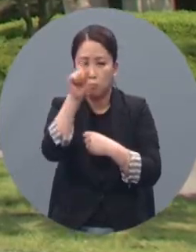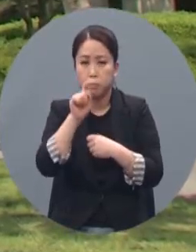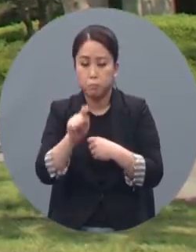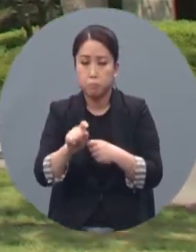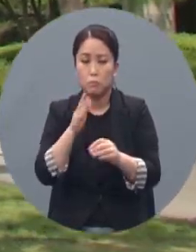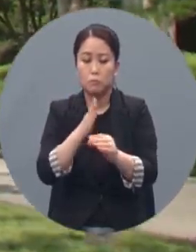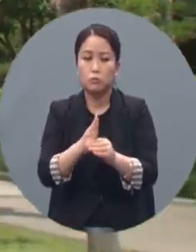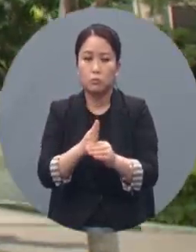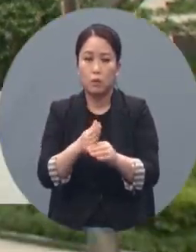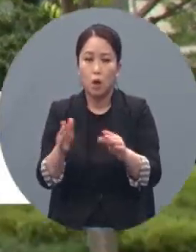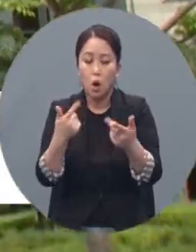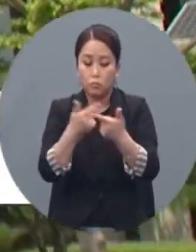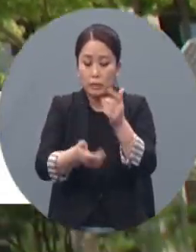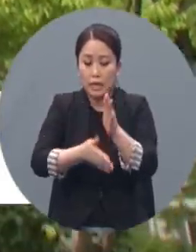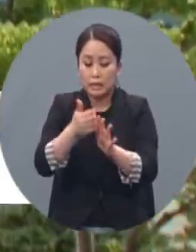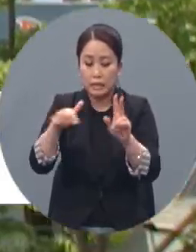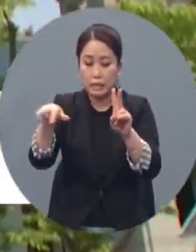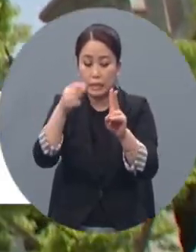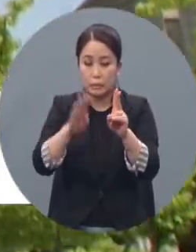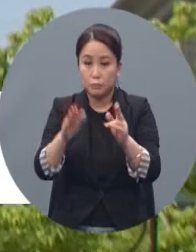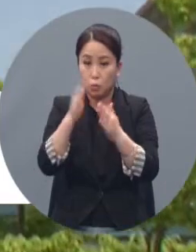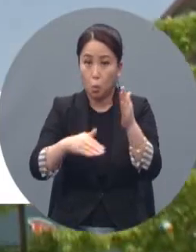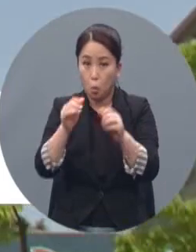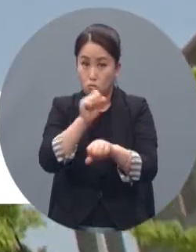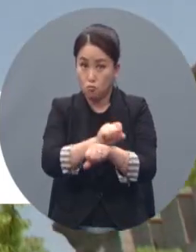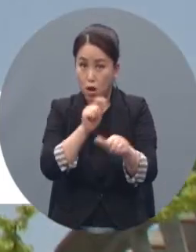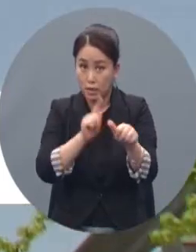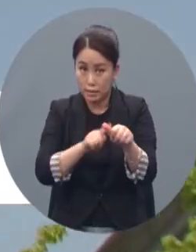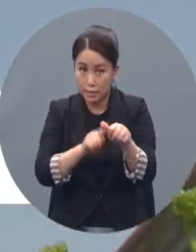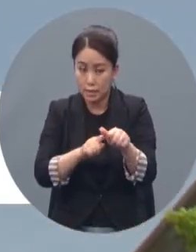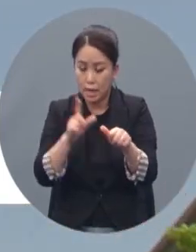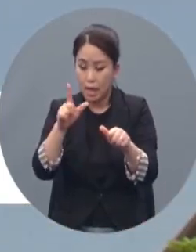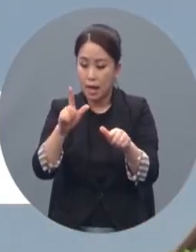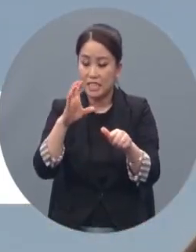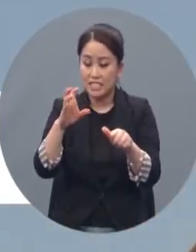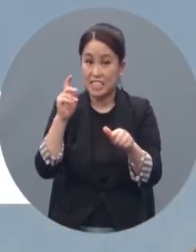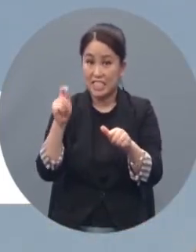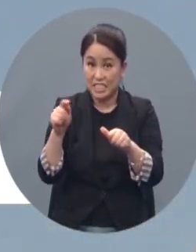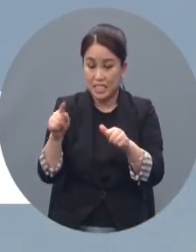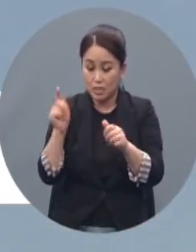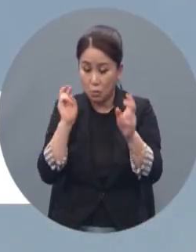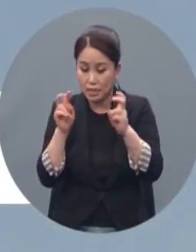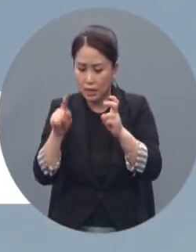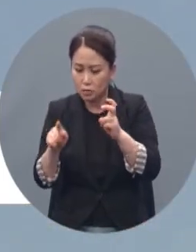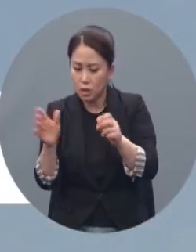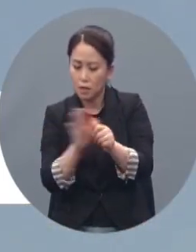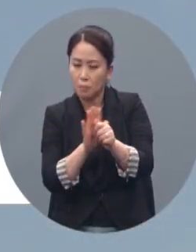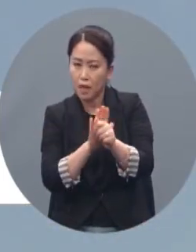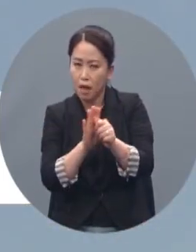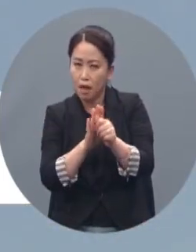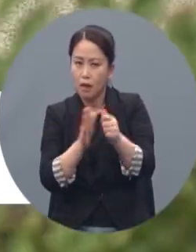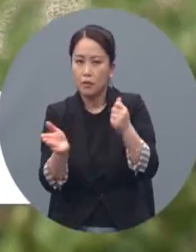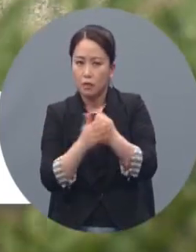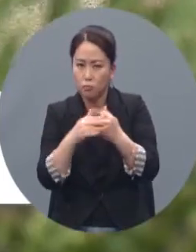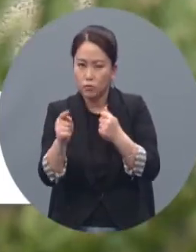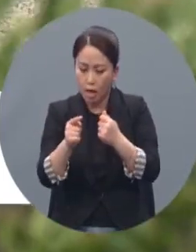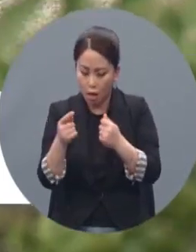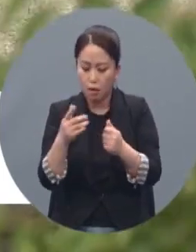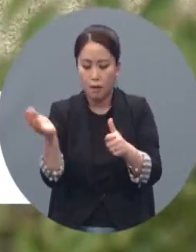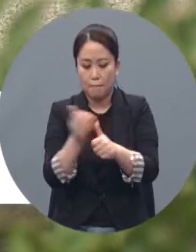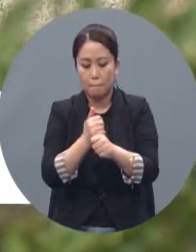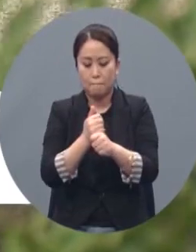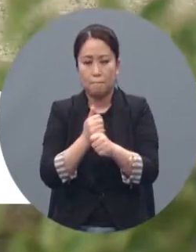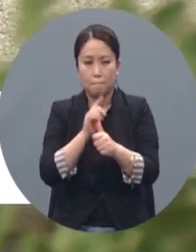부산시 2급 공무원 A 실장이 LCT 측으로부터 접대를 받은 혐의로 불구속 기소됐습니다. 부산지검은